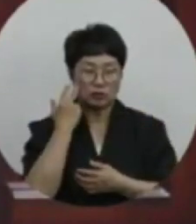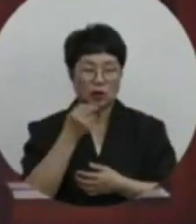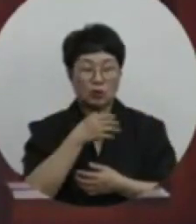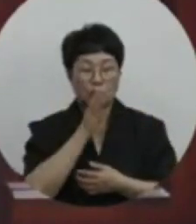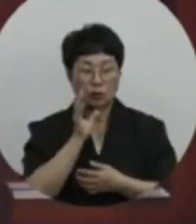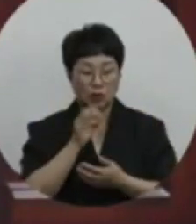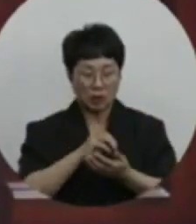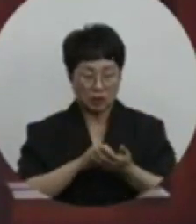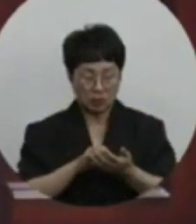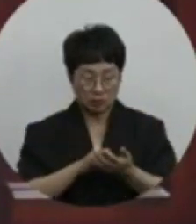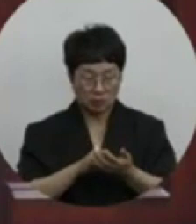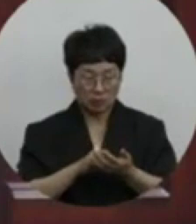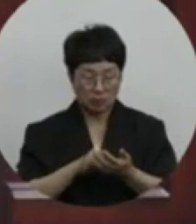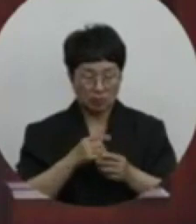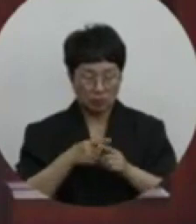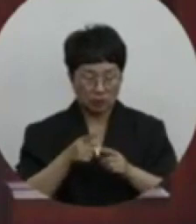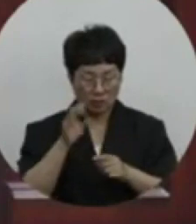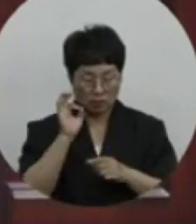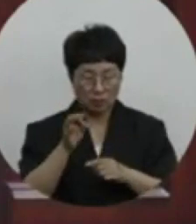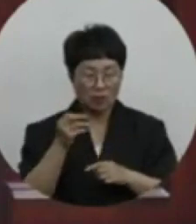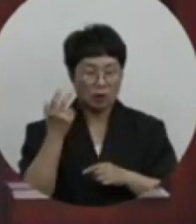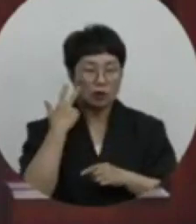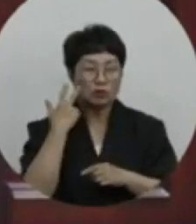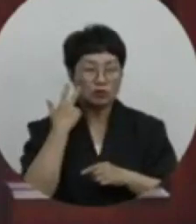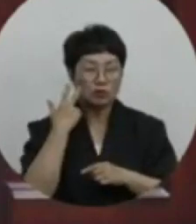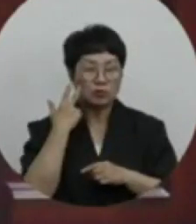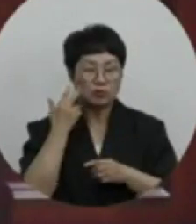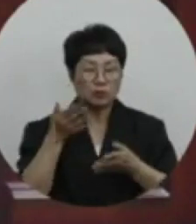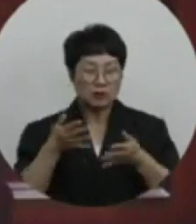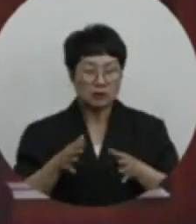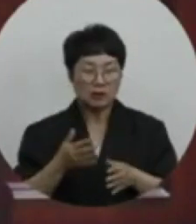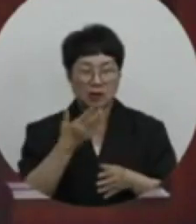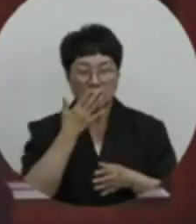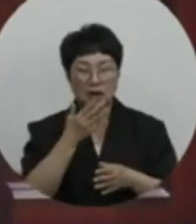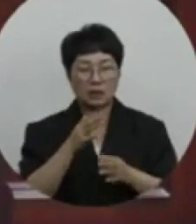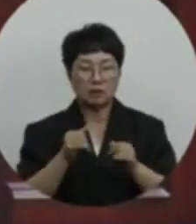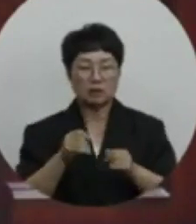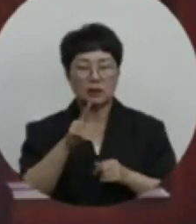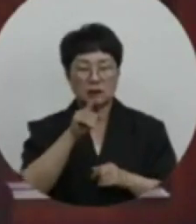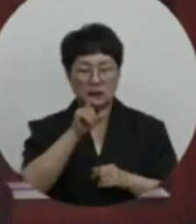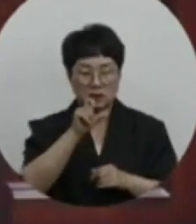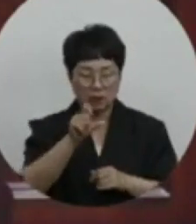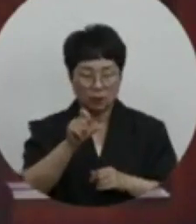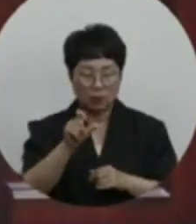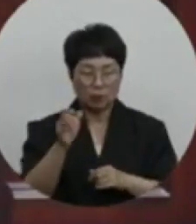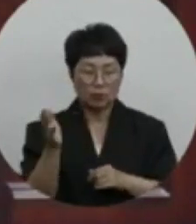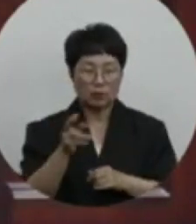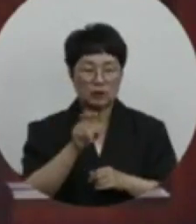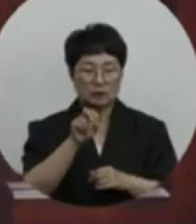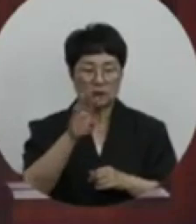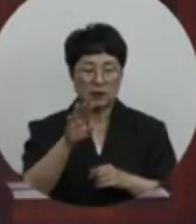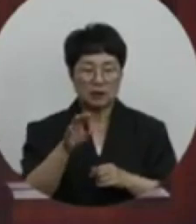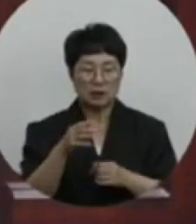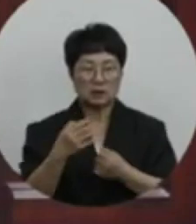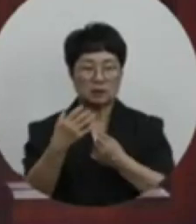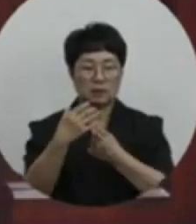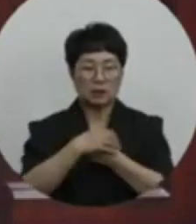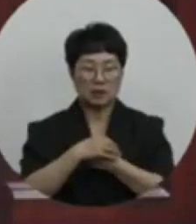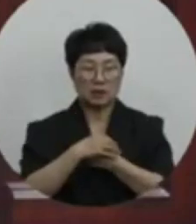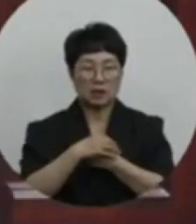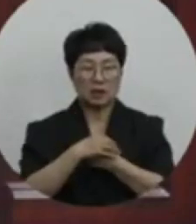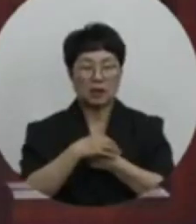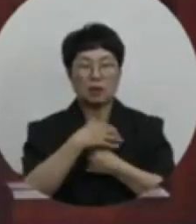지수를 분석해보면 여주시는 생선 가능 인구인 15세에서 64세가 부양해야 될 총